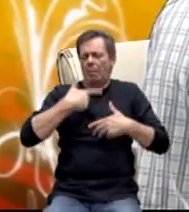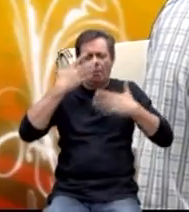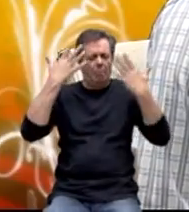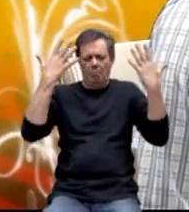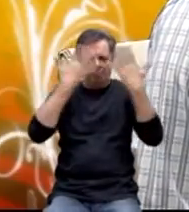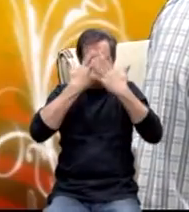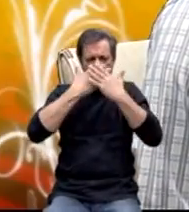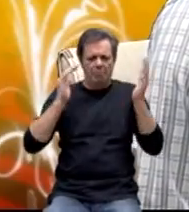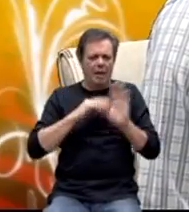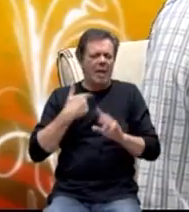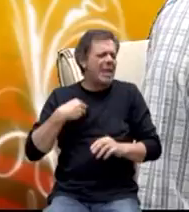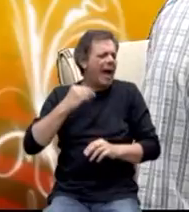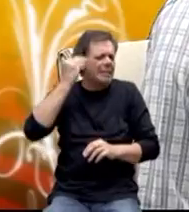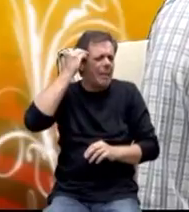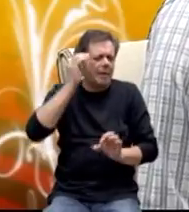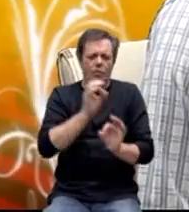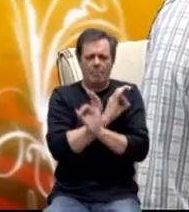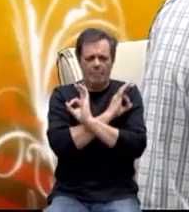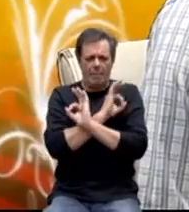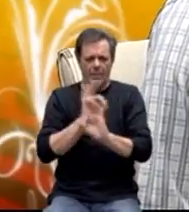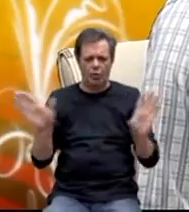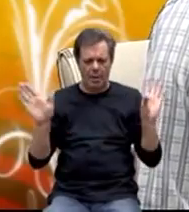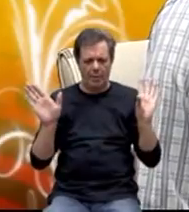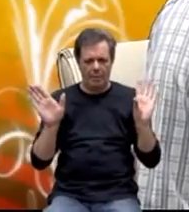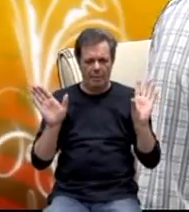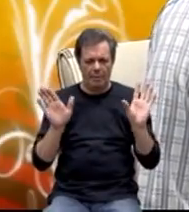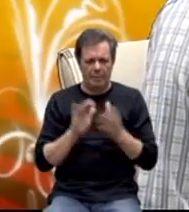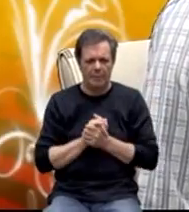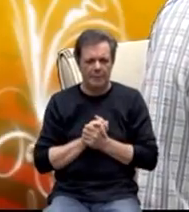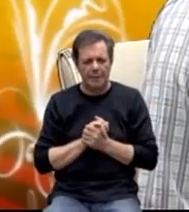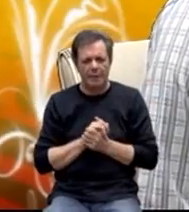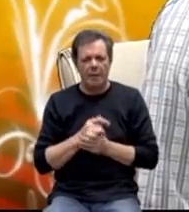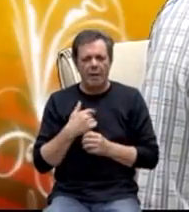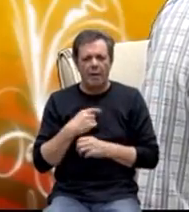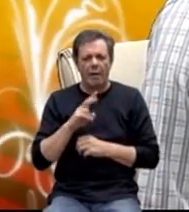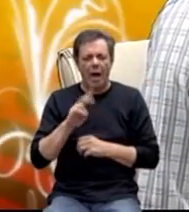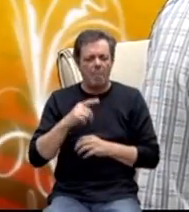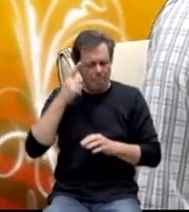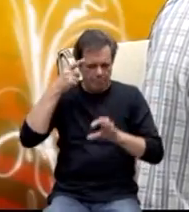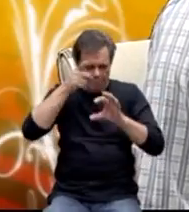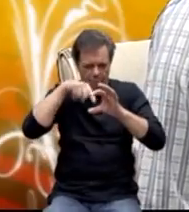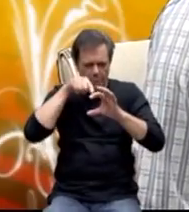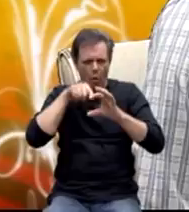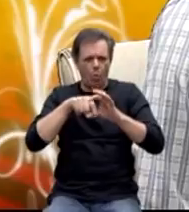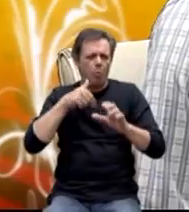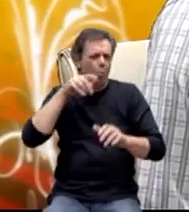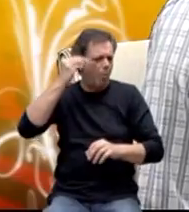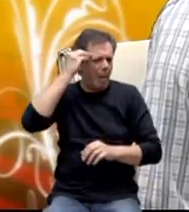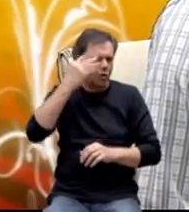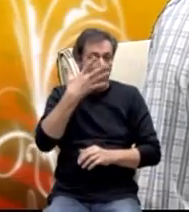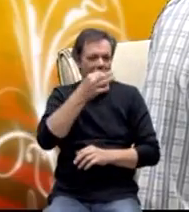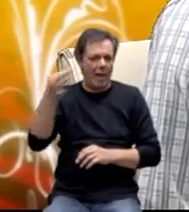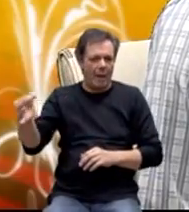Totalno. Ja se ne sjećam ničeg. Apsolutno ničeg. Ničega. Ja imam rupu u pamćenju od jedno 5